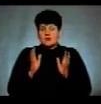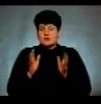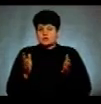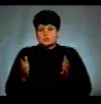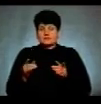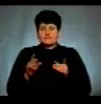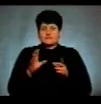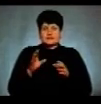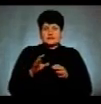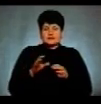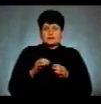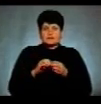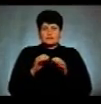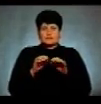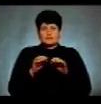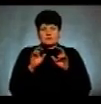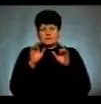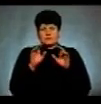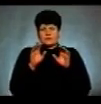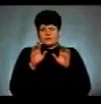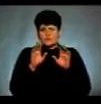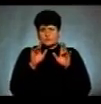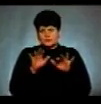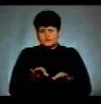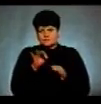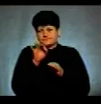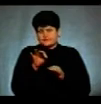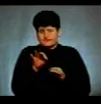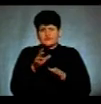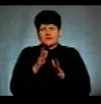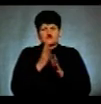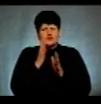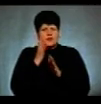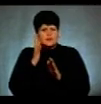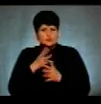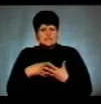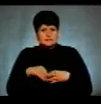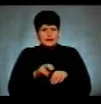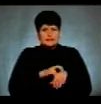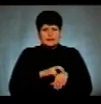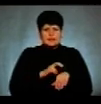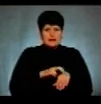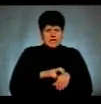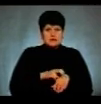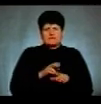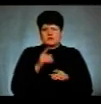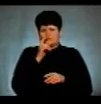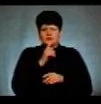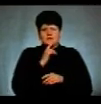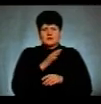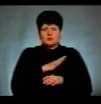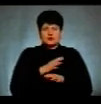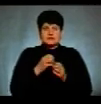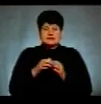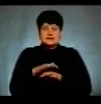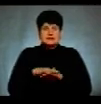десь підвисала система електронне здоров'я, десь були черги до сімейних лікарів, і якесь непорозуміння серед